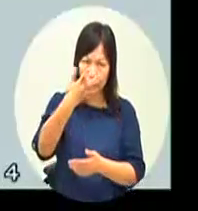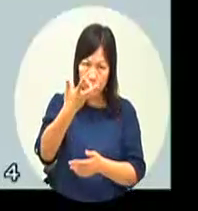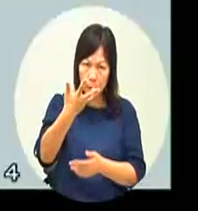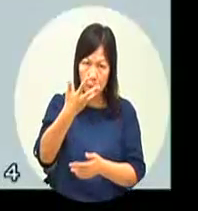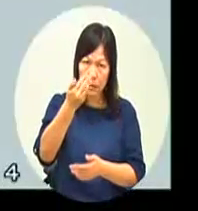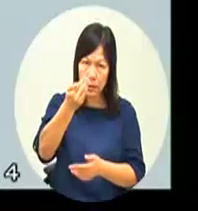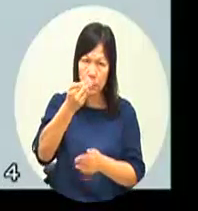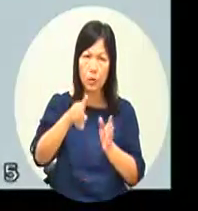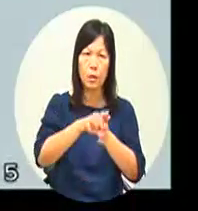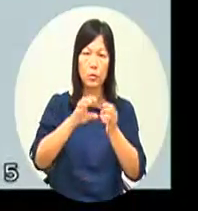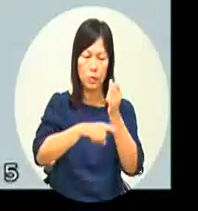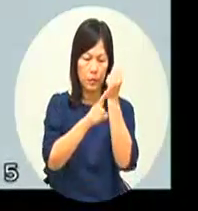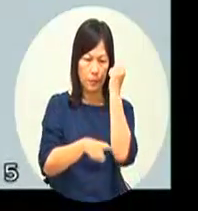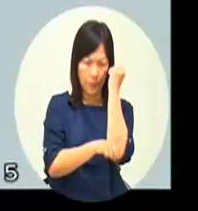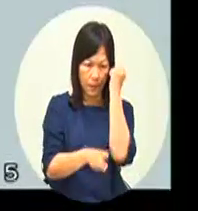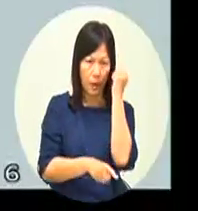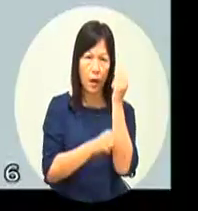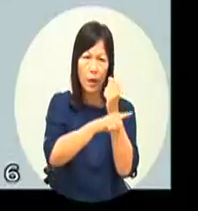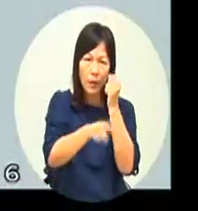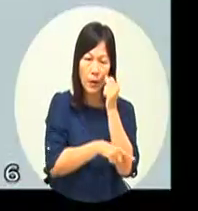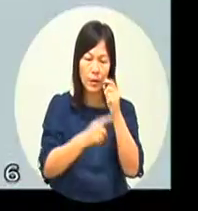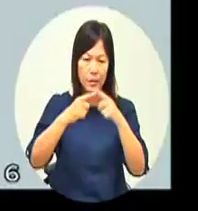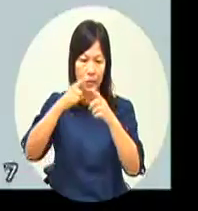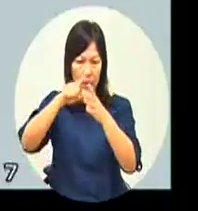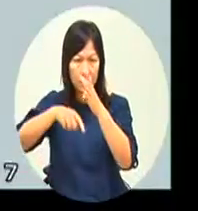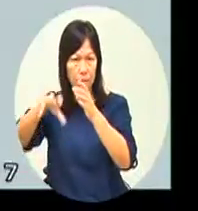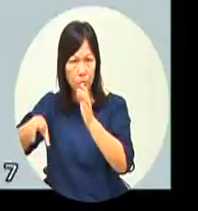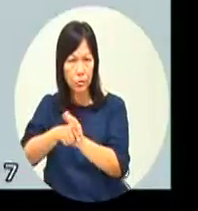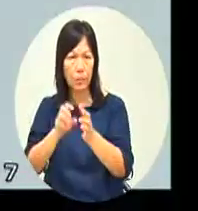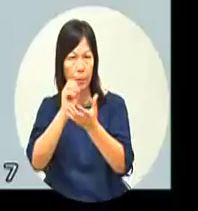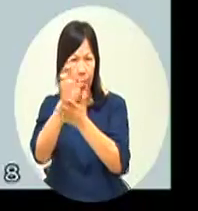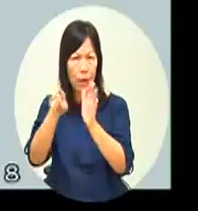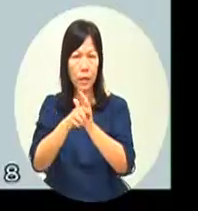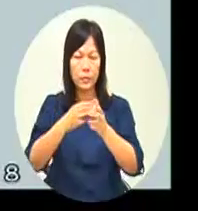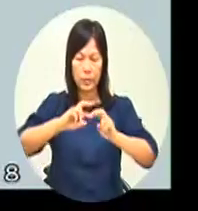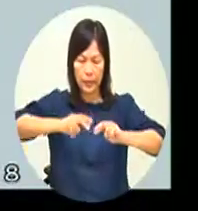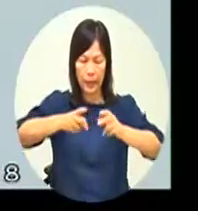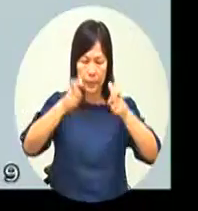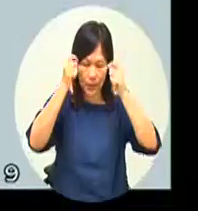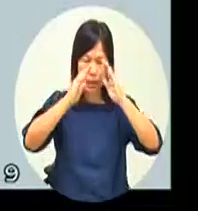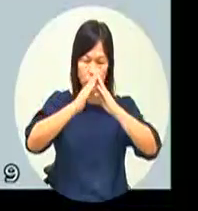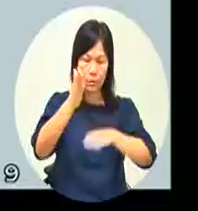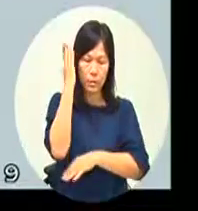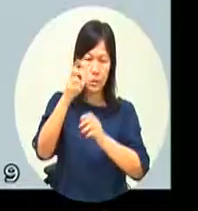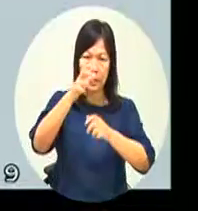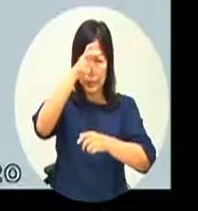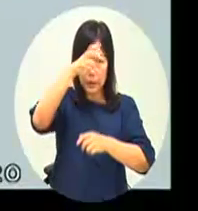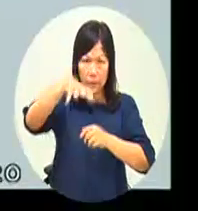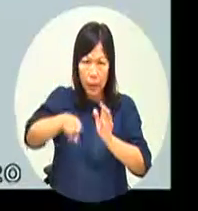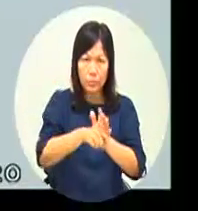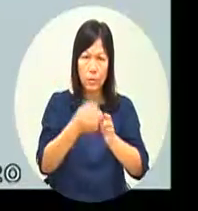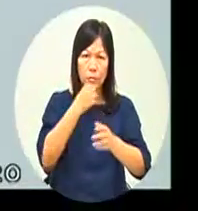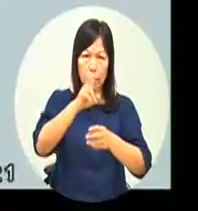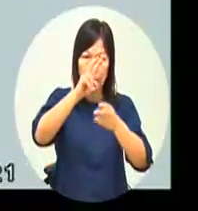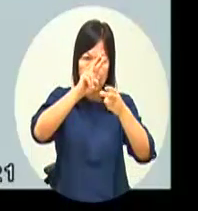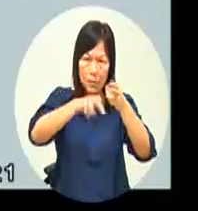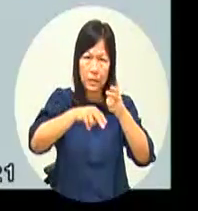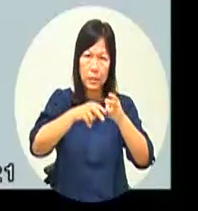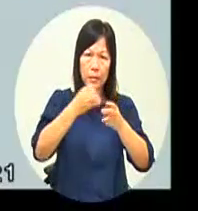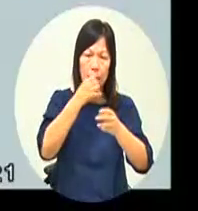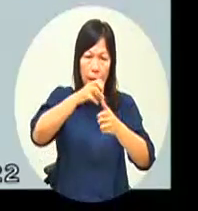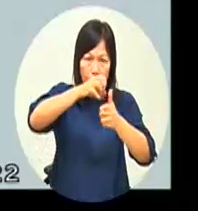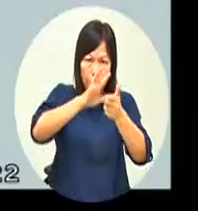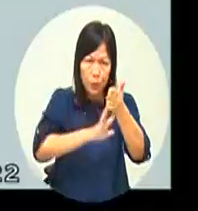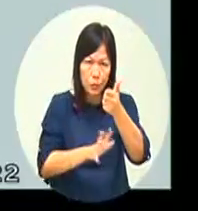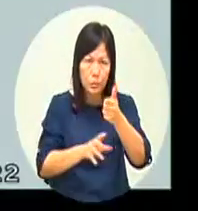别法规报告机关高雄市政府人事处案由修正高雄市政府警察局刑事警察大队组织规